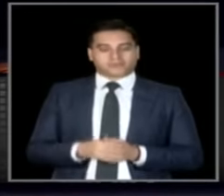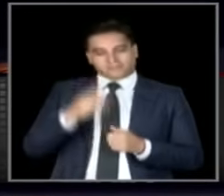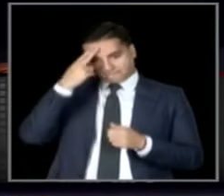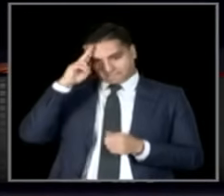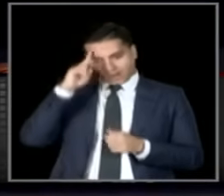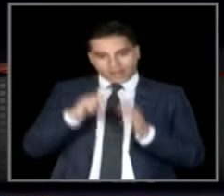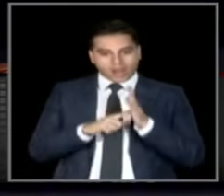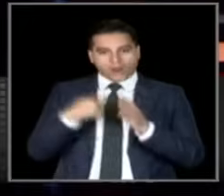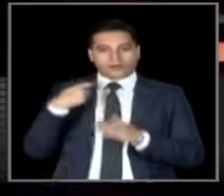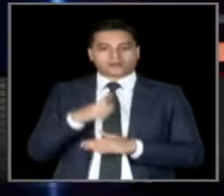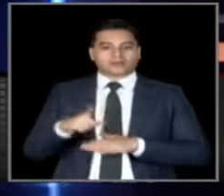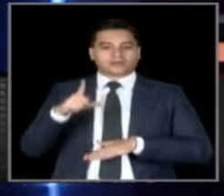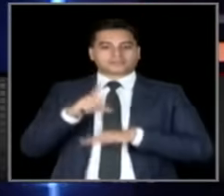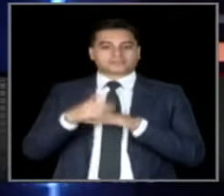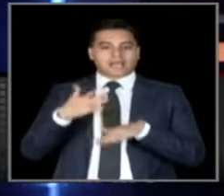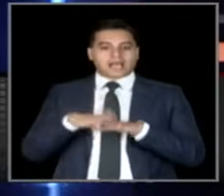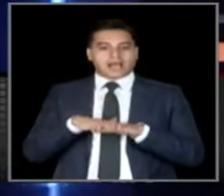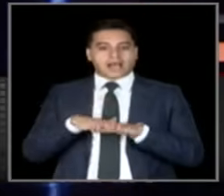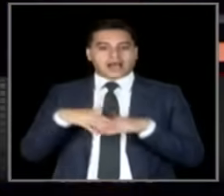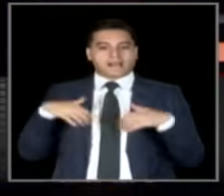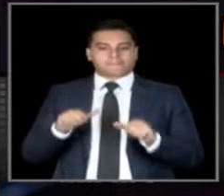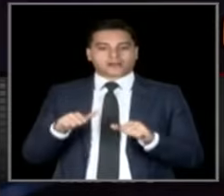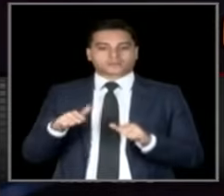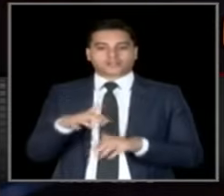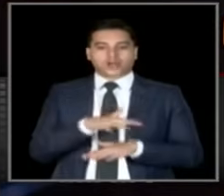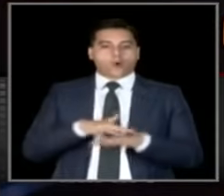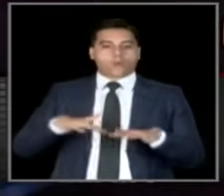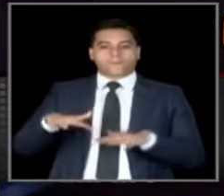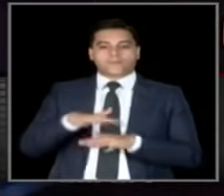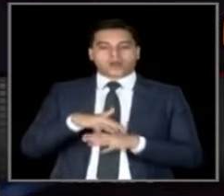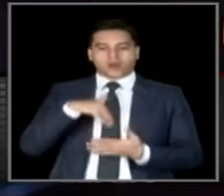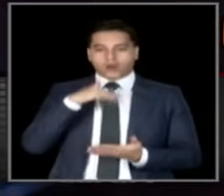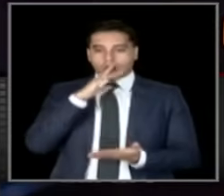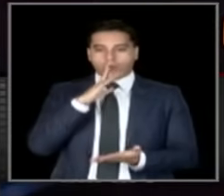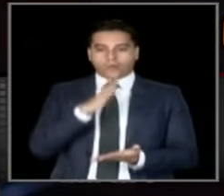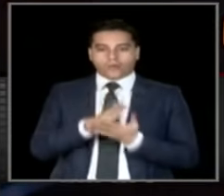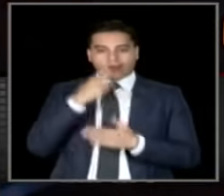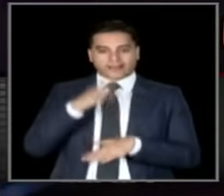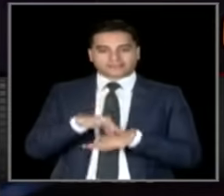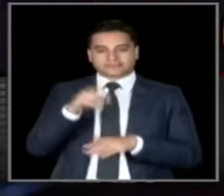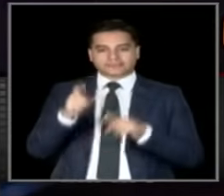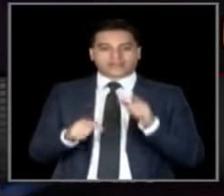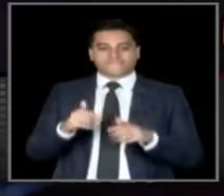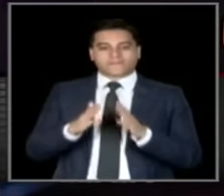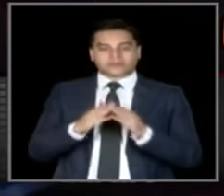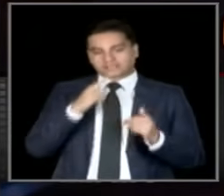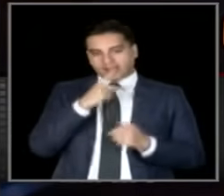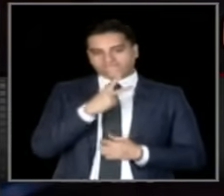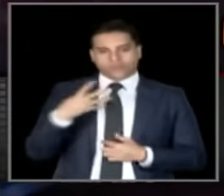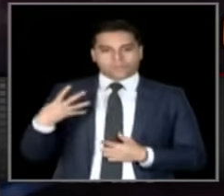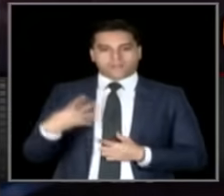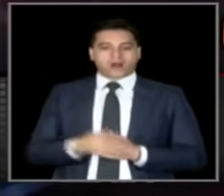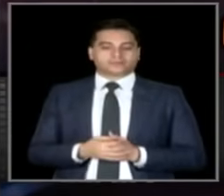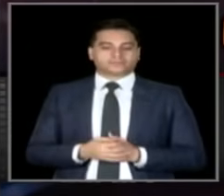من هو أول من تولى رئاسة المجلس القومي لحقوق الإنسان في مصر عام 2004؟